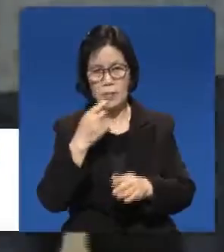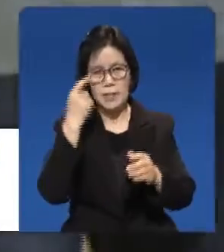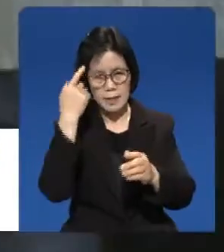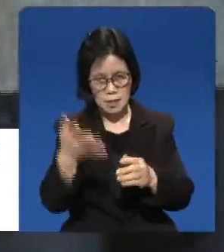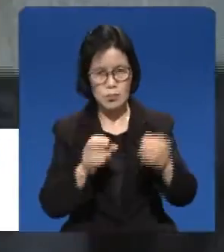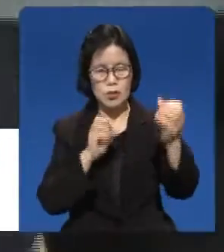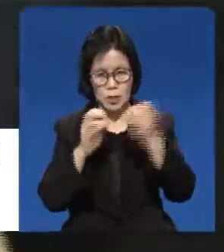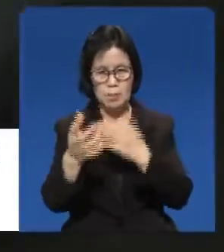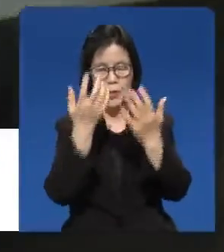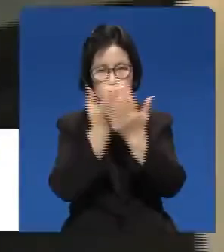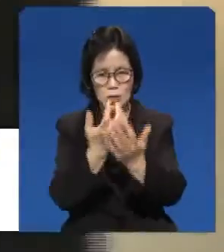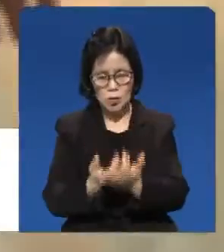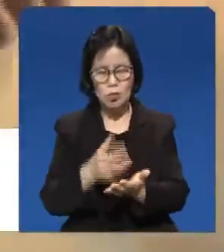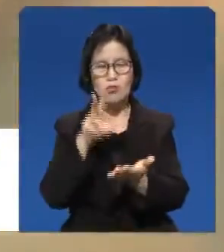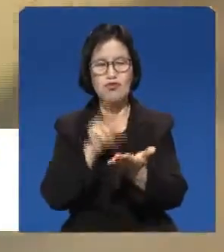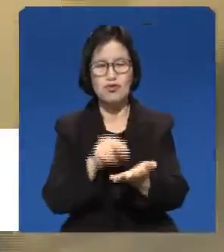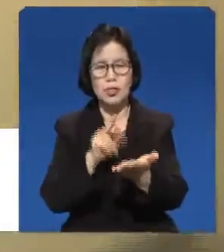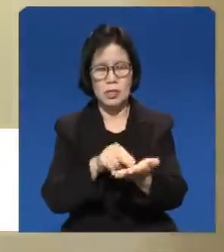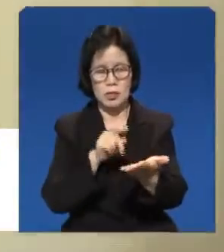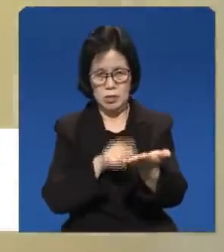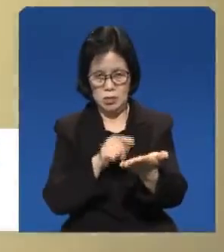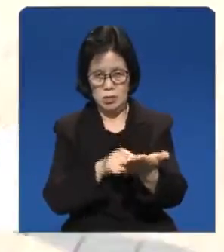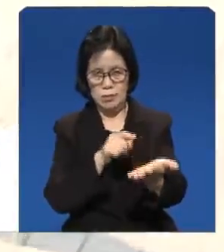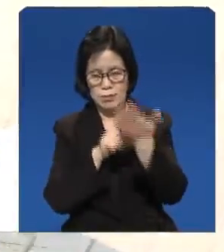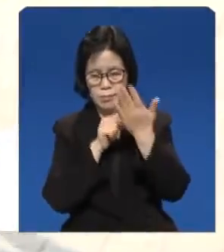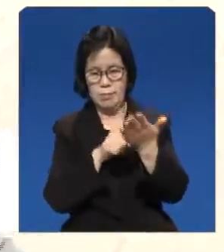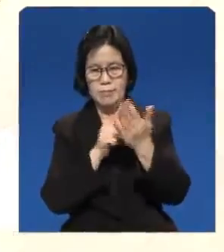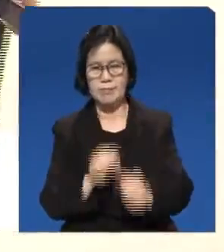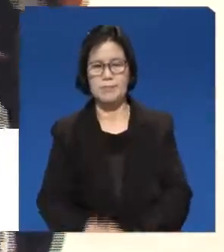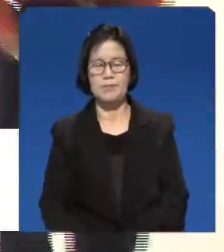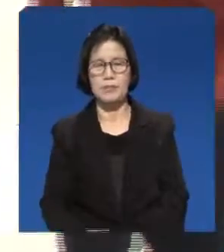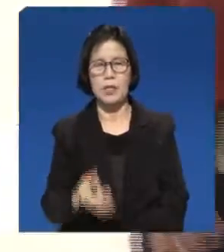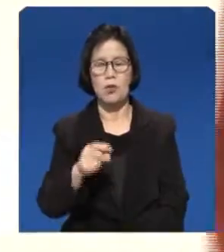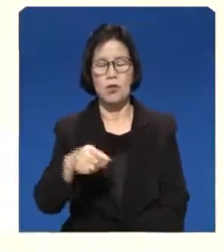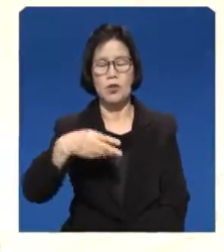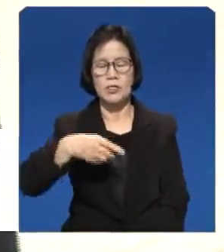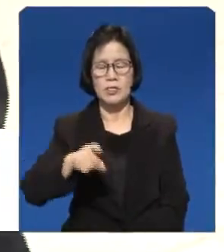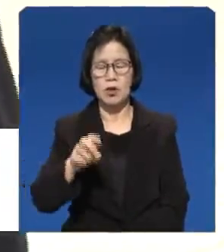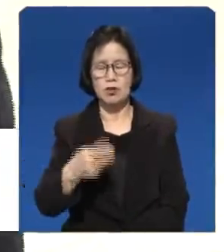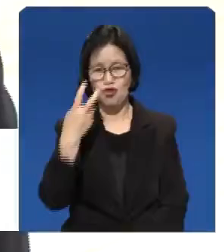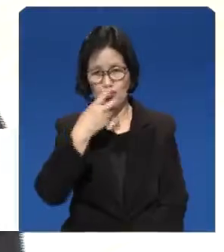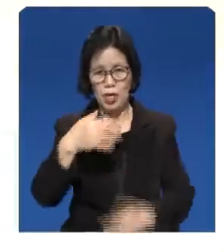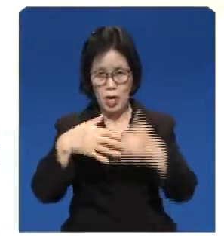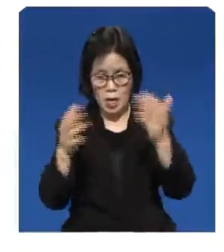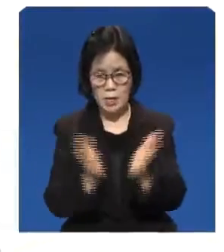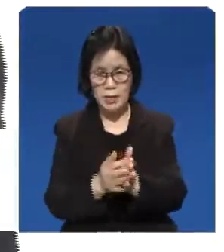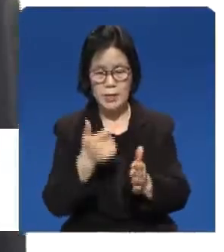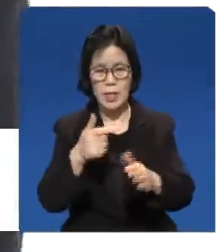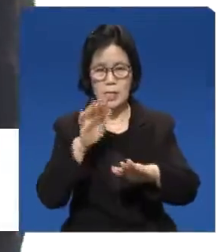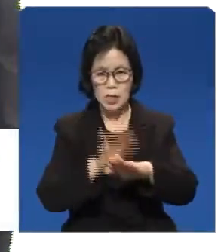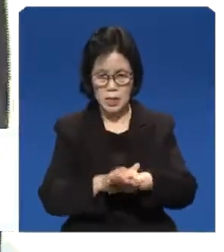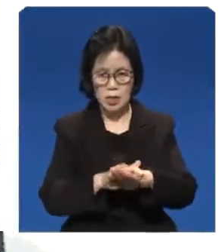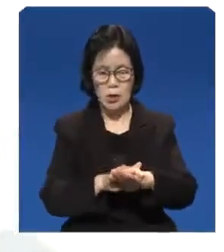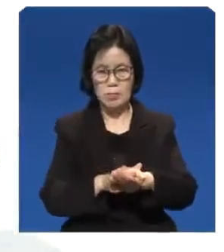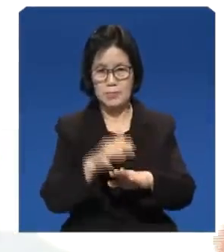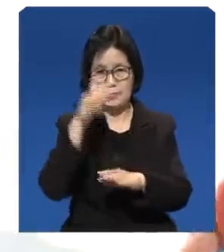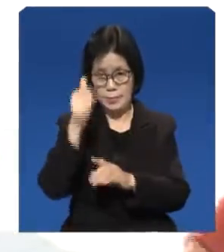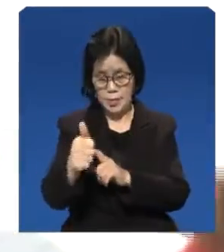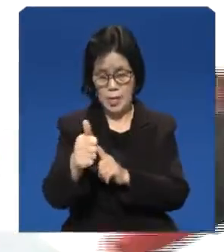자료로 문제점을 지적했습니다. 월성원전 사건을 수사하는 대전지검의 노정환